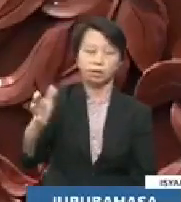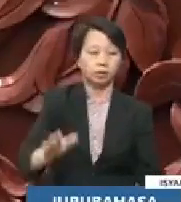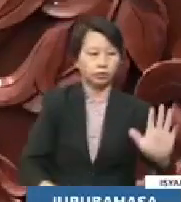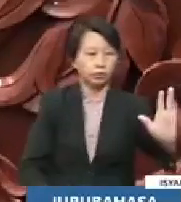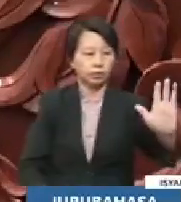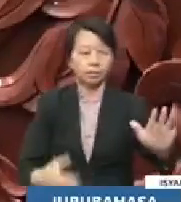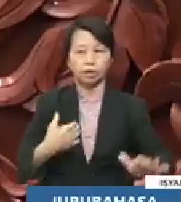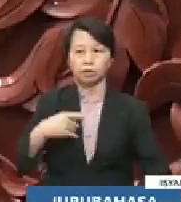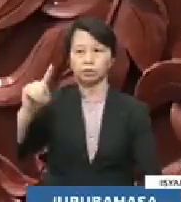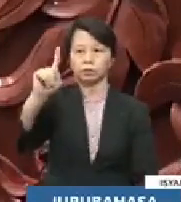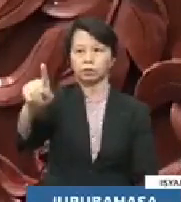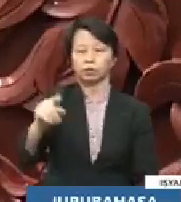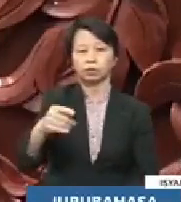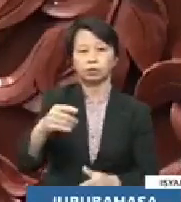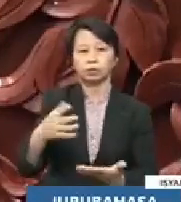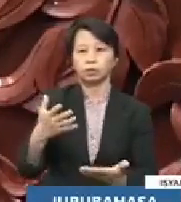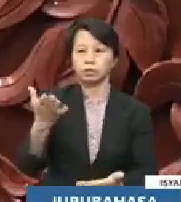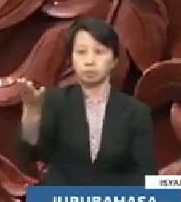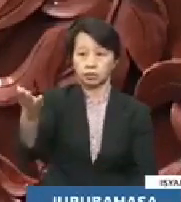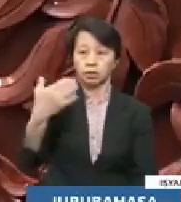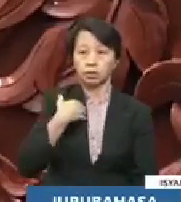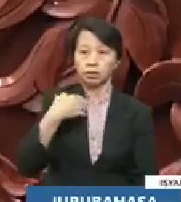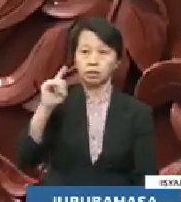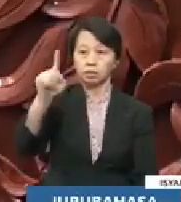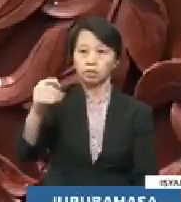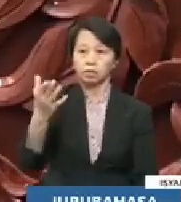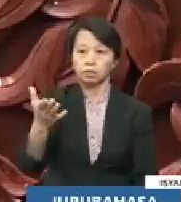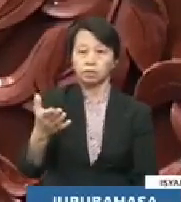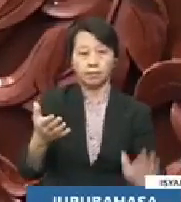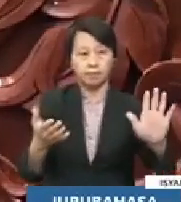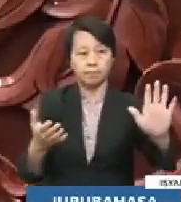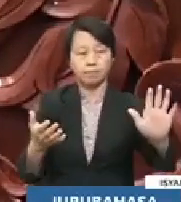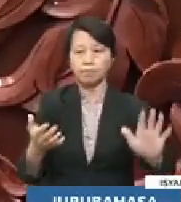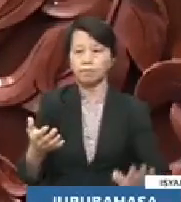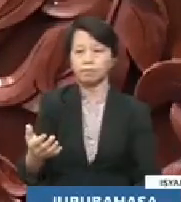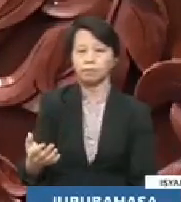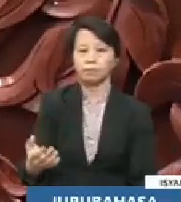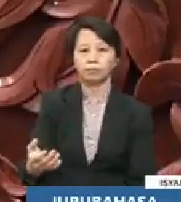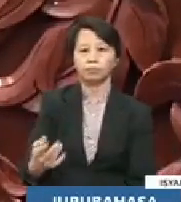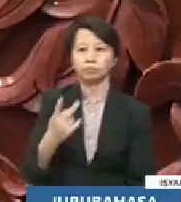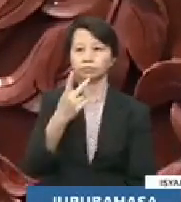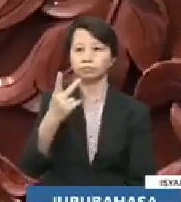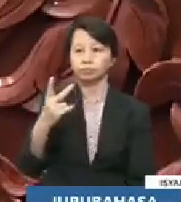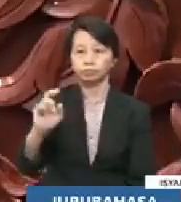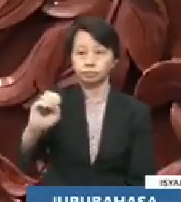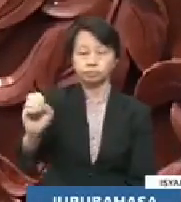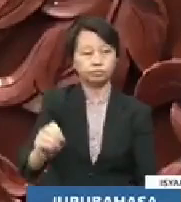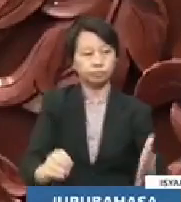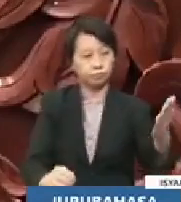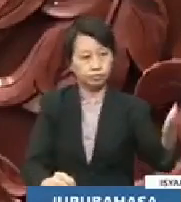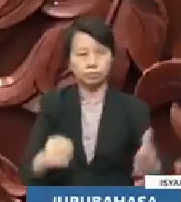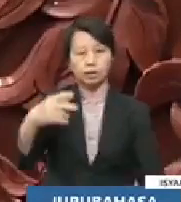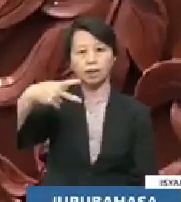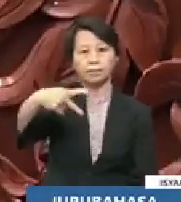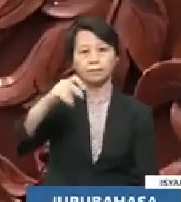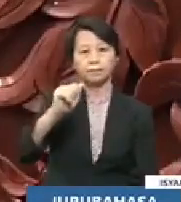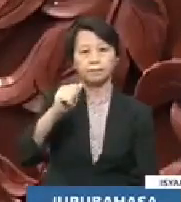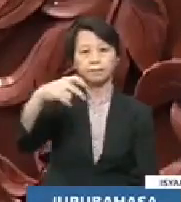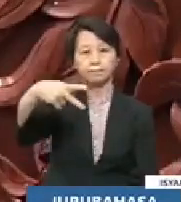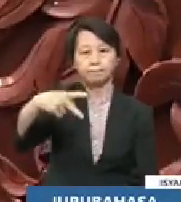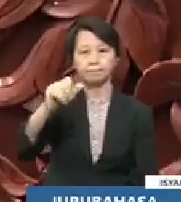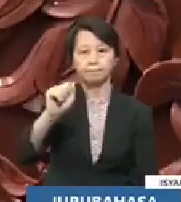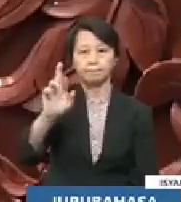ada soalan tambahan sebelah sini Papar Keke kalau tak ada silikon papa